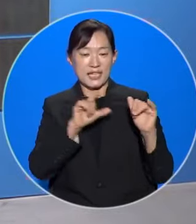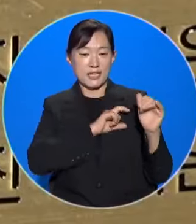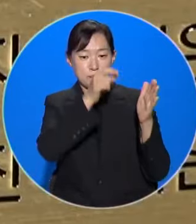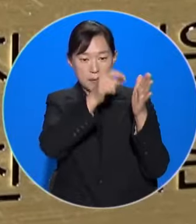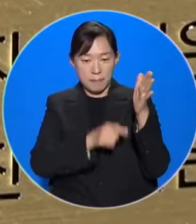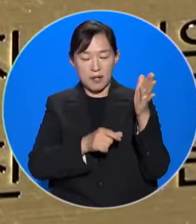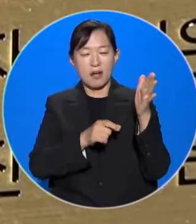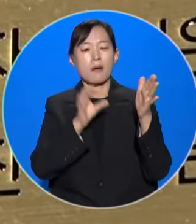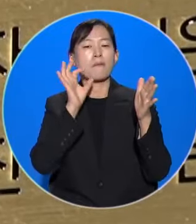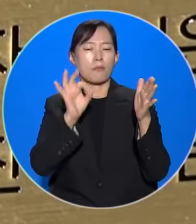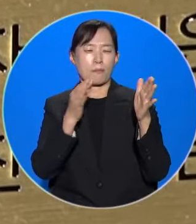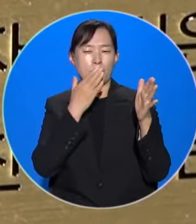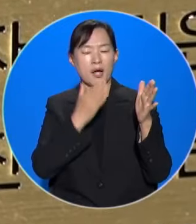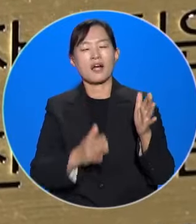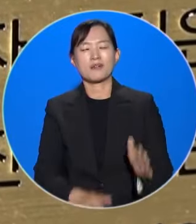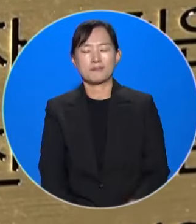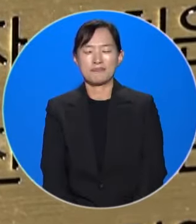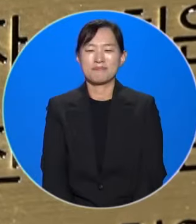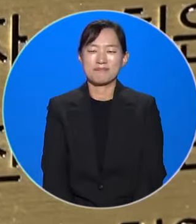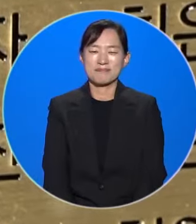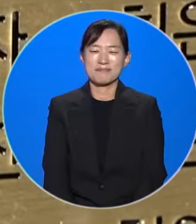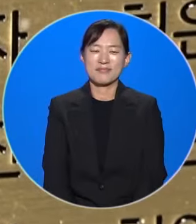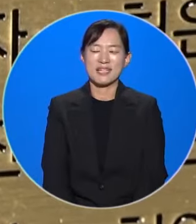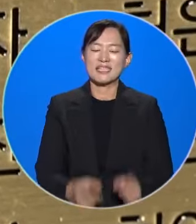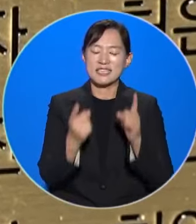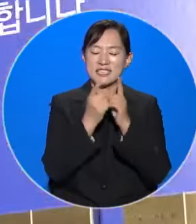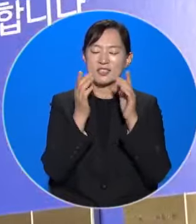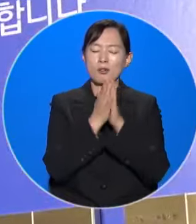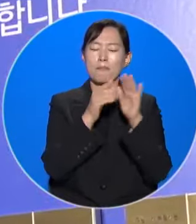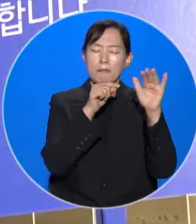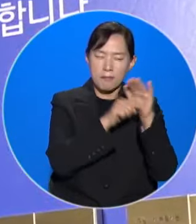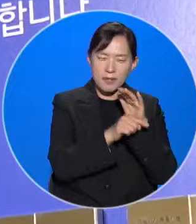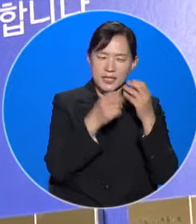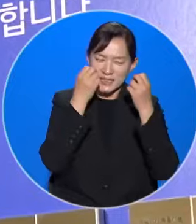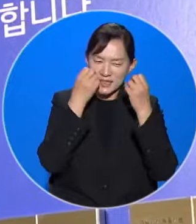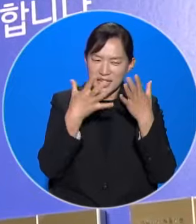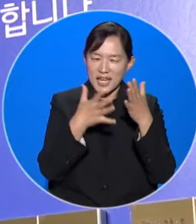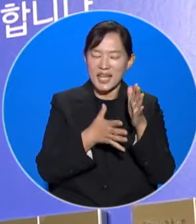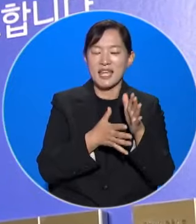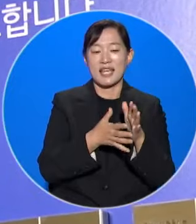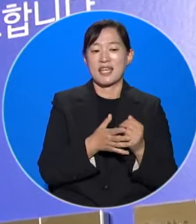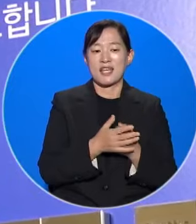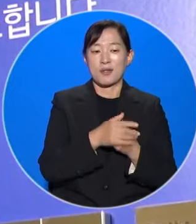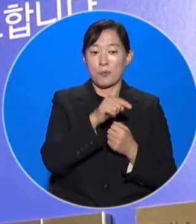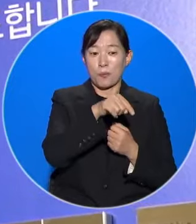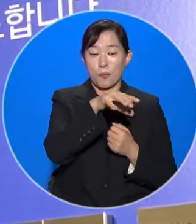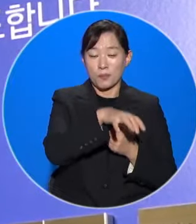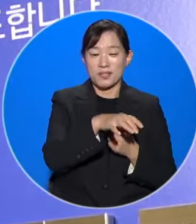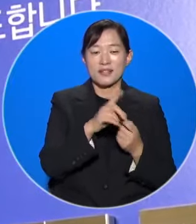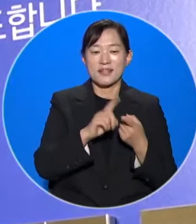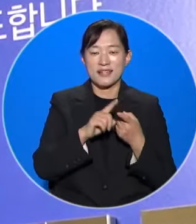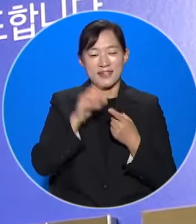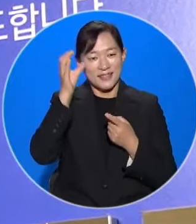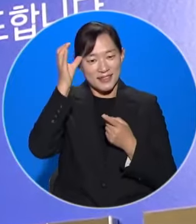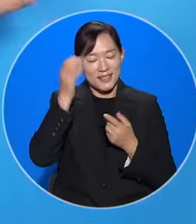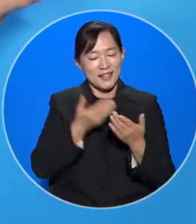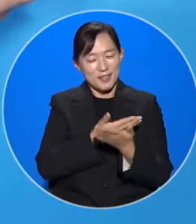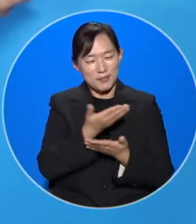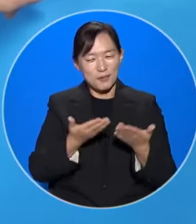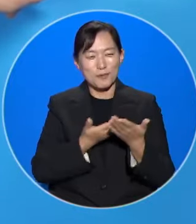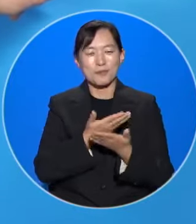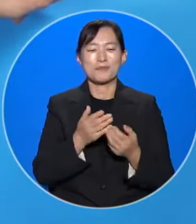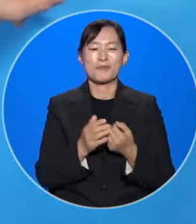새겨진 황금 동판도 보실 수 있습니다. 직접 오셔서 새로운 복음 스튜디오에 대한 기대를 함께 나누고 굿TV와